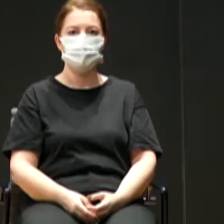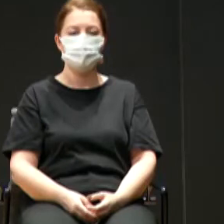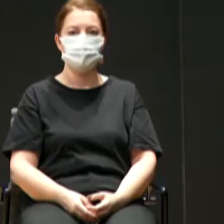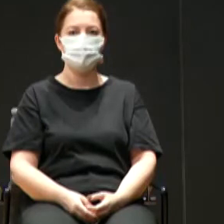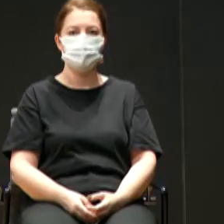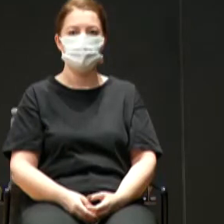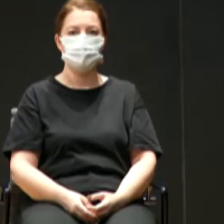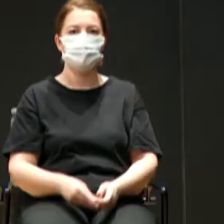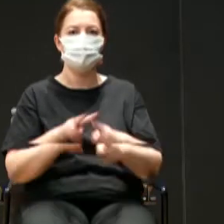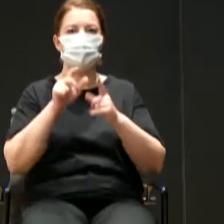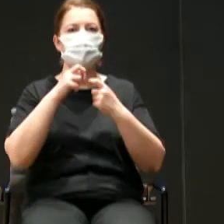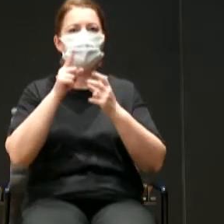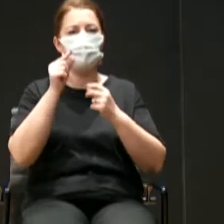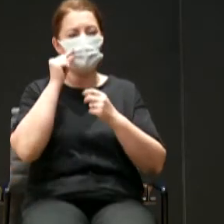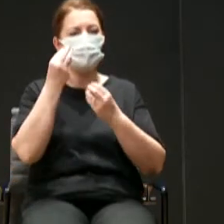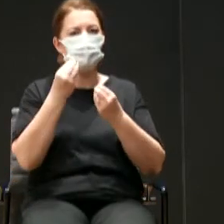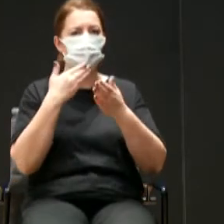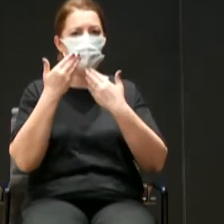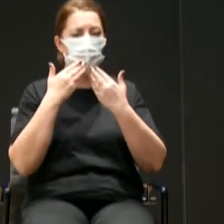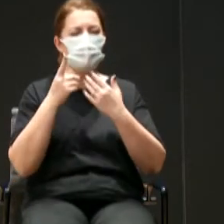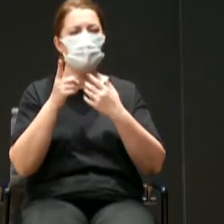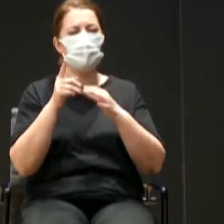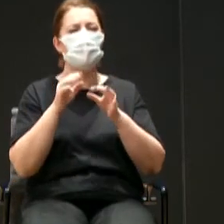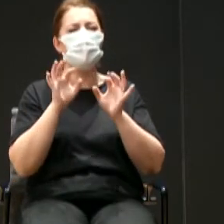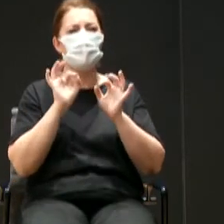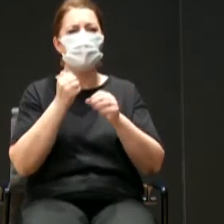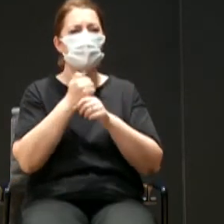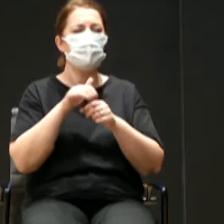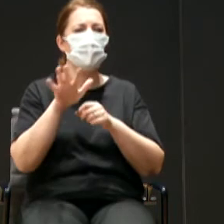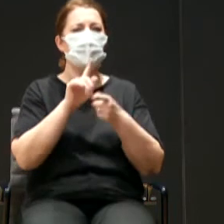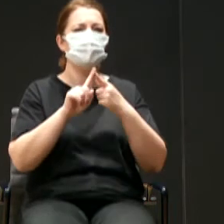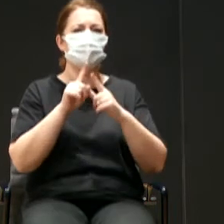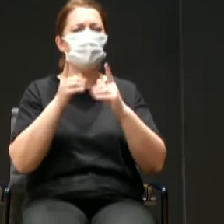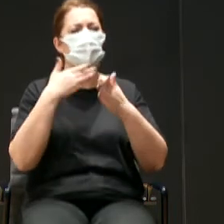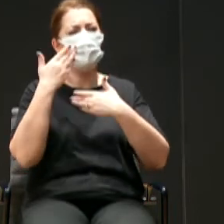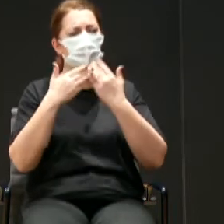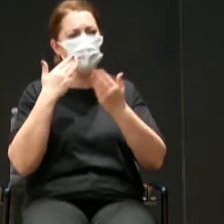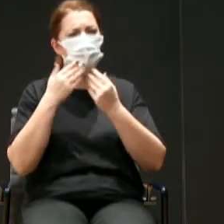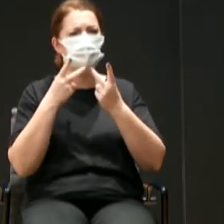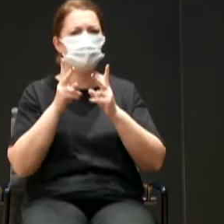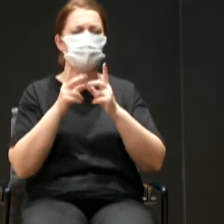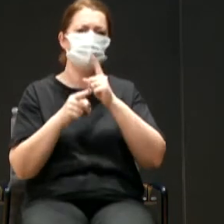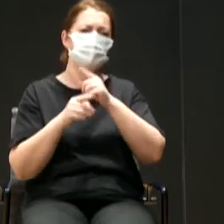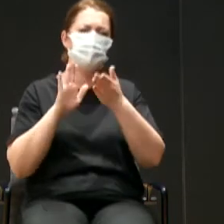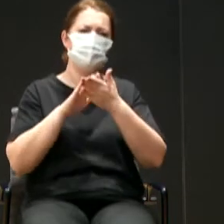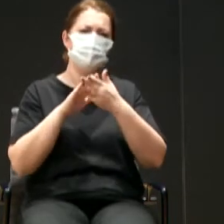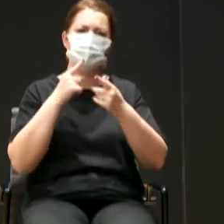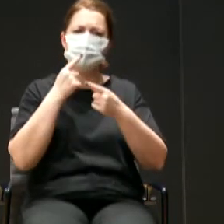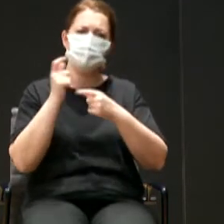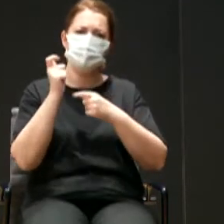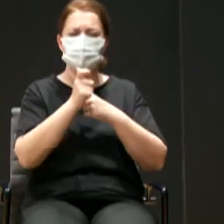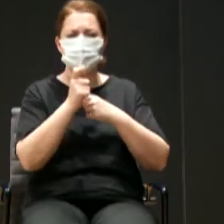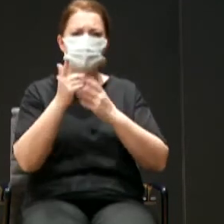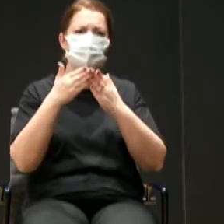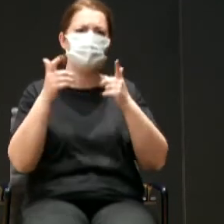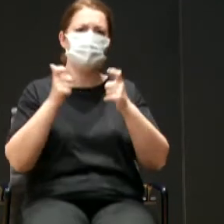Nuri Bey güzel anlatıyor. Nuri Bey yine hep genel siyasete giriyor. Bak anlatsın. Arkadaşımızın söylediği şeylere cevap versin. Büyükşehir